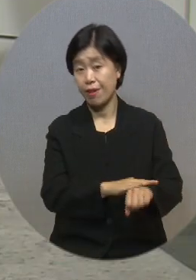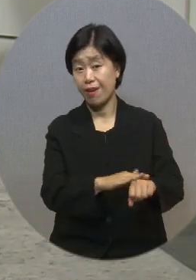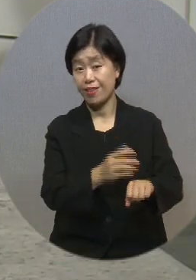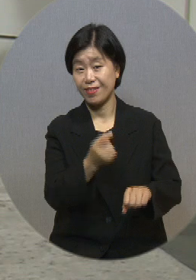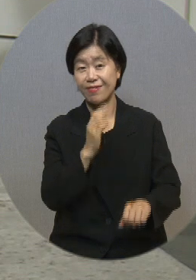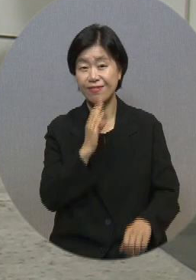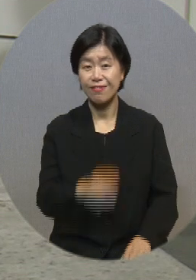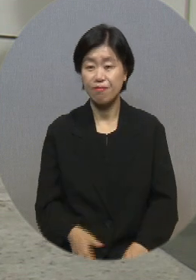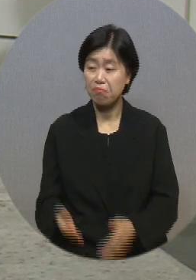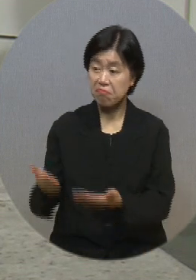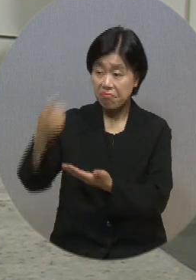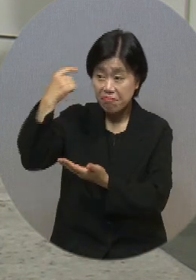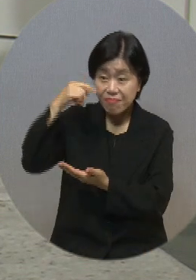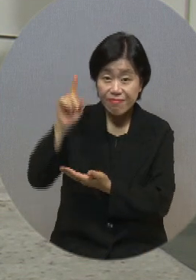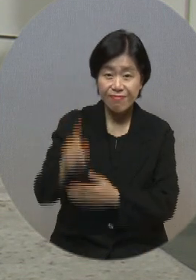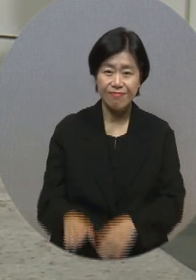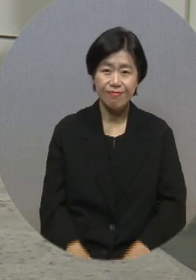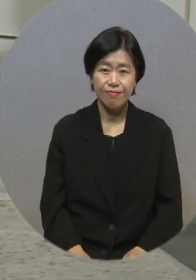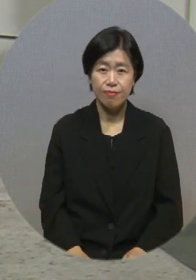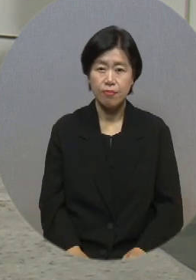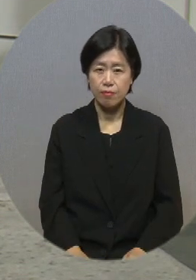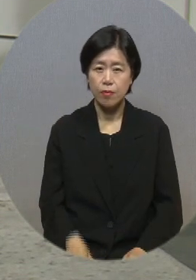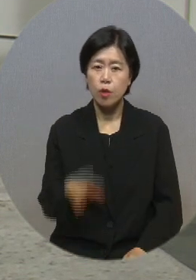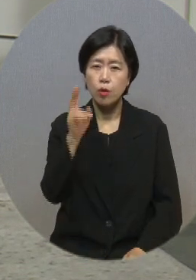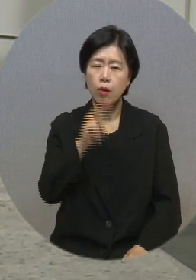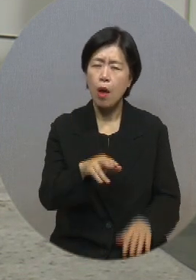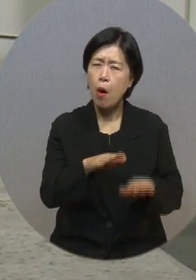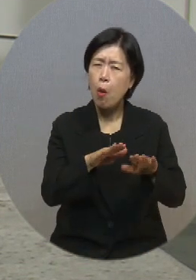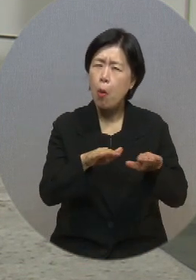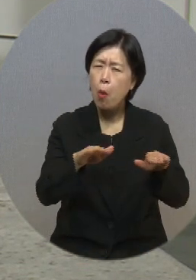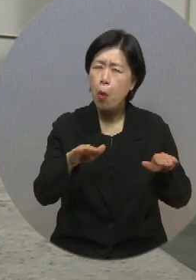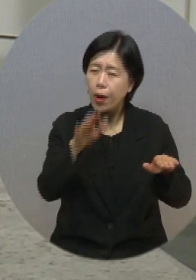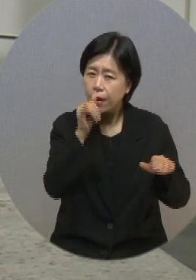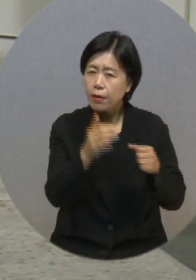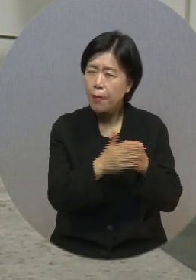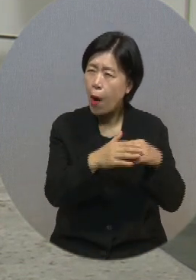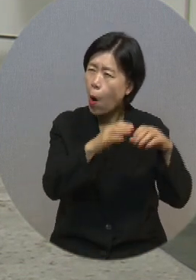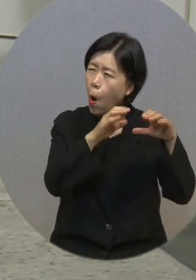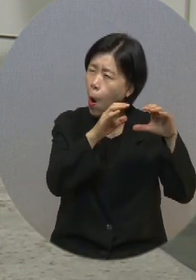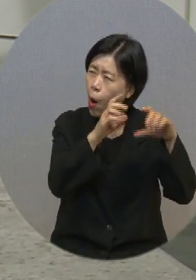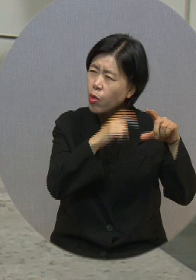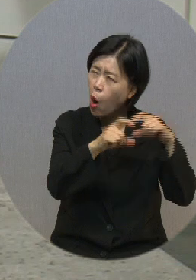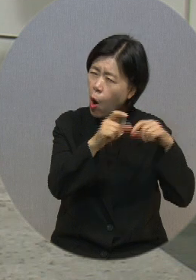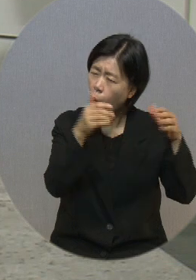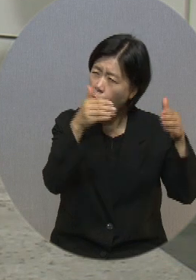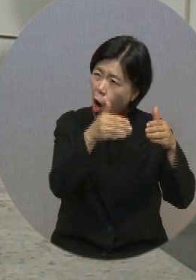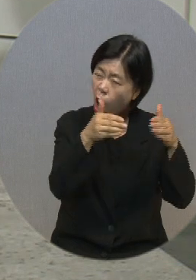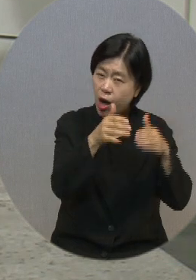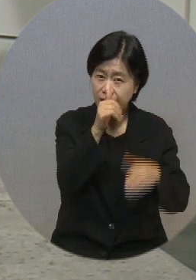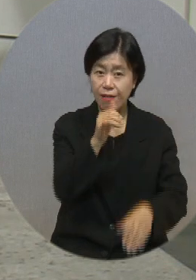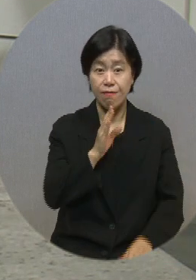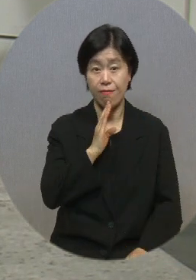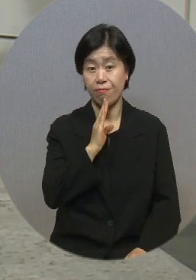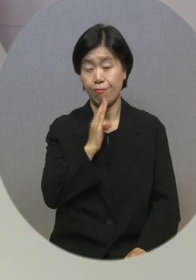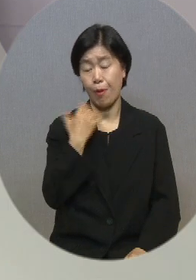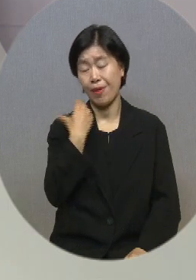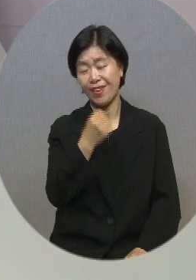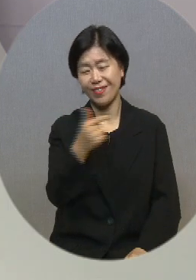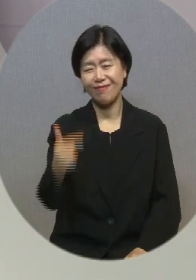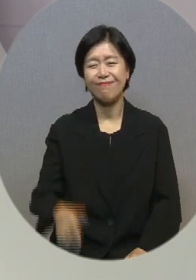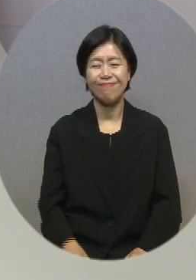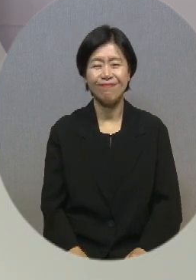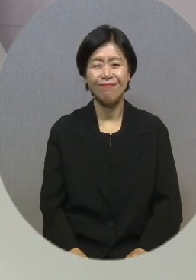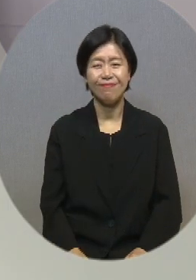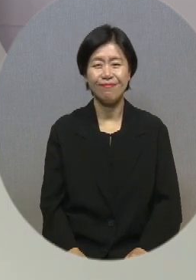어떠세요? 네. 두 번째 춘자 노래. 잔잔하니까 네. 자꾸 귀 기울여지게 그러니까요. 집중이 네, 더 네. 돼요. 거기에 매력이 네. 있었습니다.